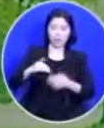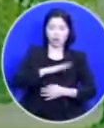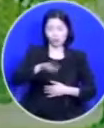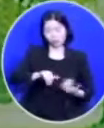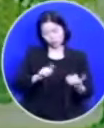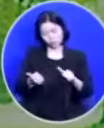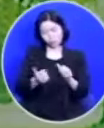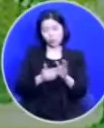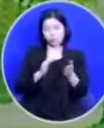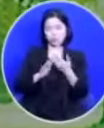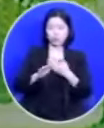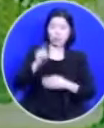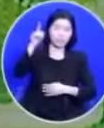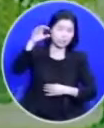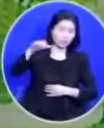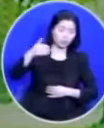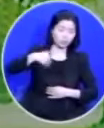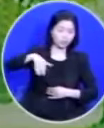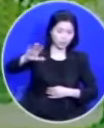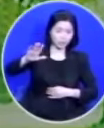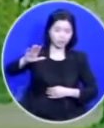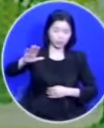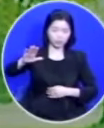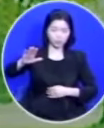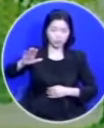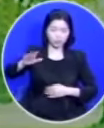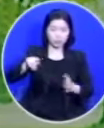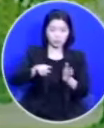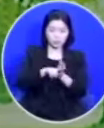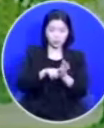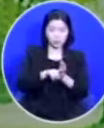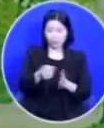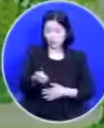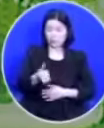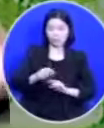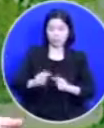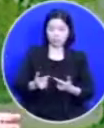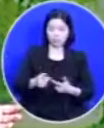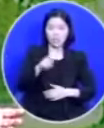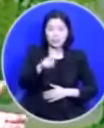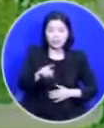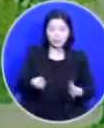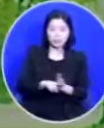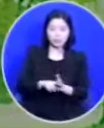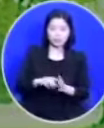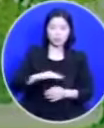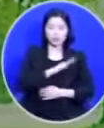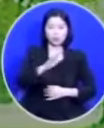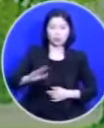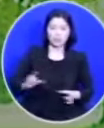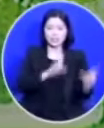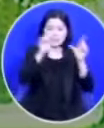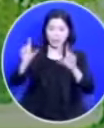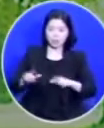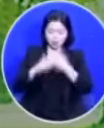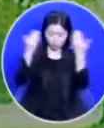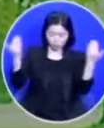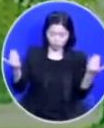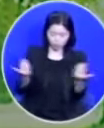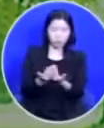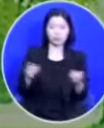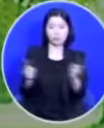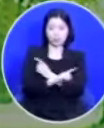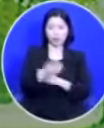것은 이건 아주 작은 믿음이 아닙니다 그 믿음이 우리의 모든 삶을 닫고 넣는 것입니다